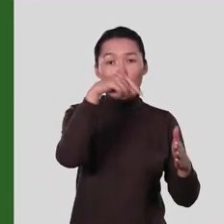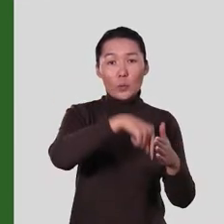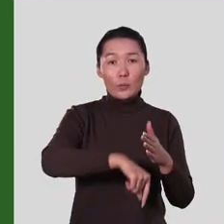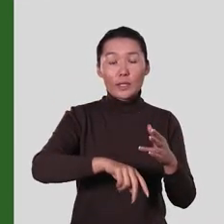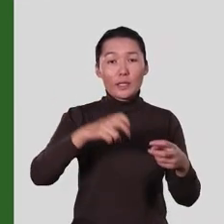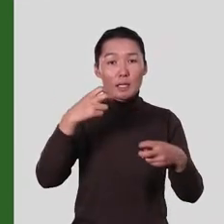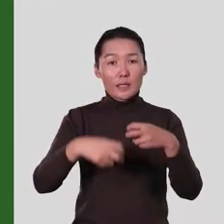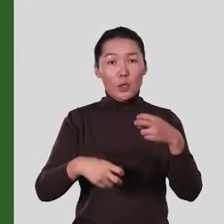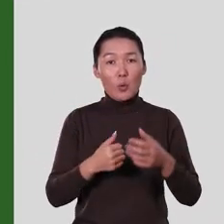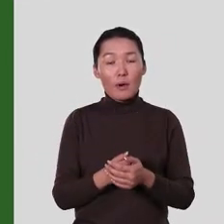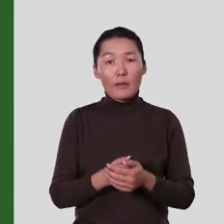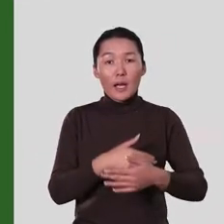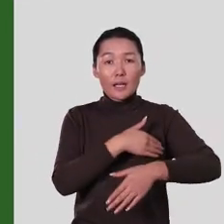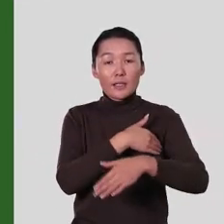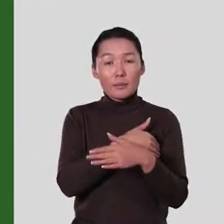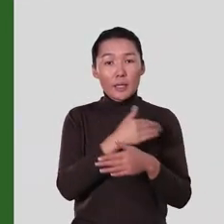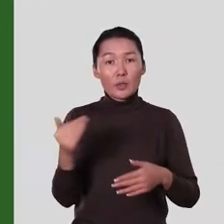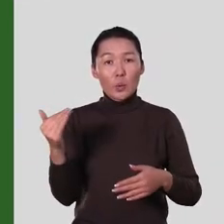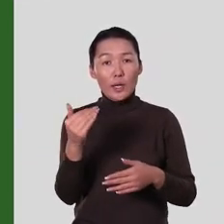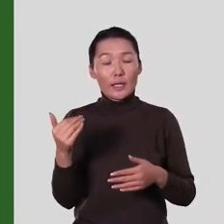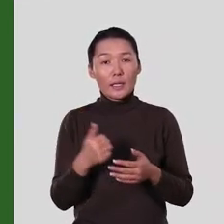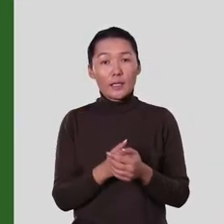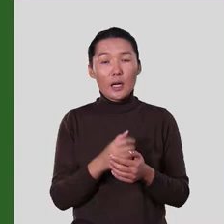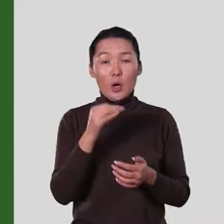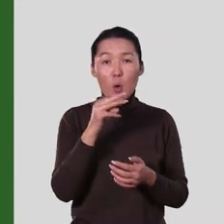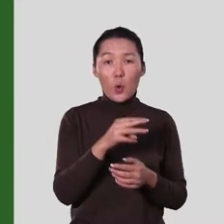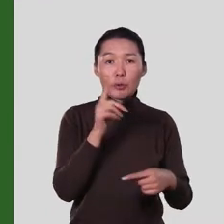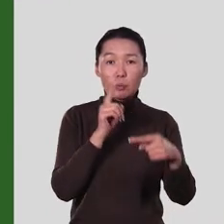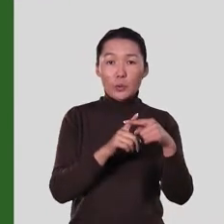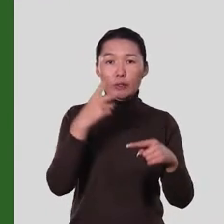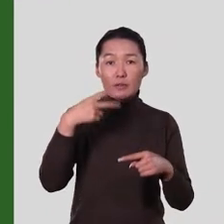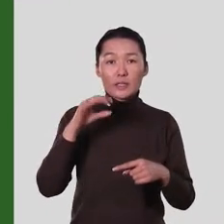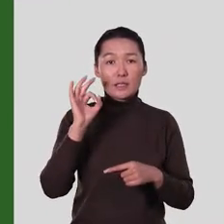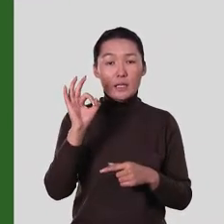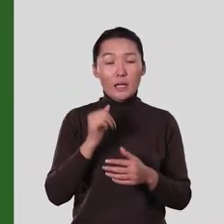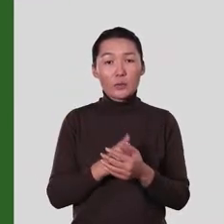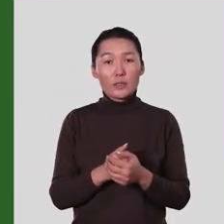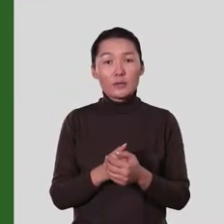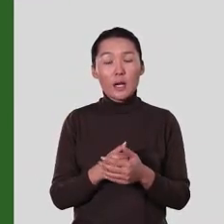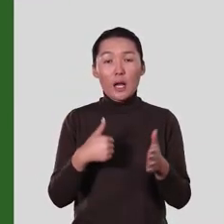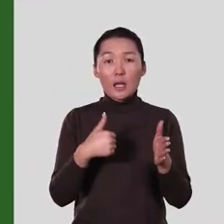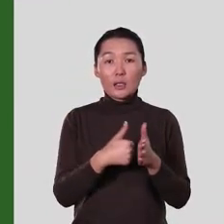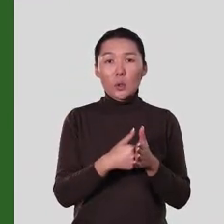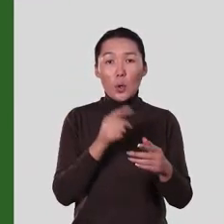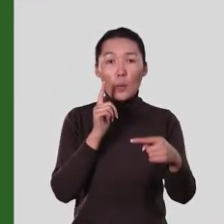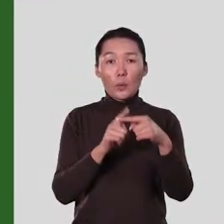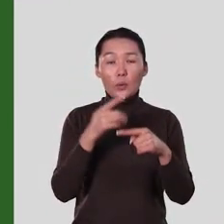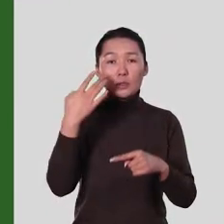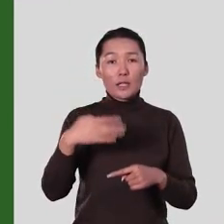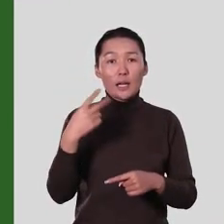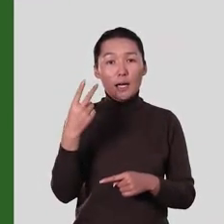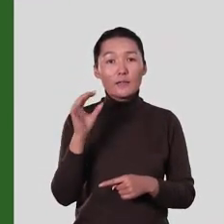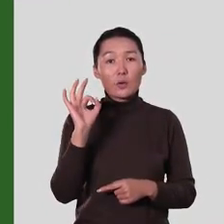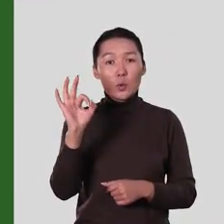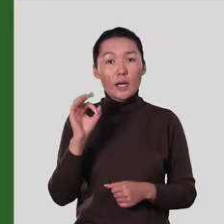разломов. Температура их колеблется от плюс 20 градусов Цельсия до плюс